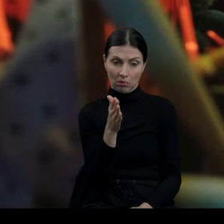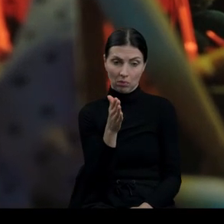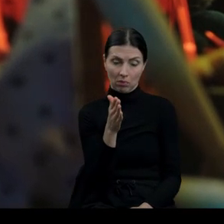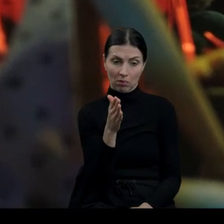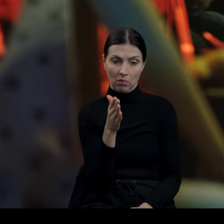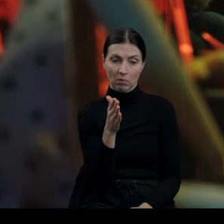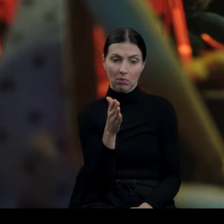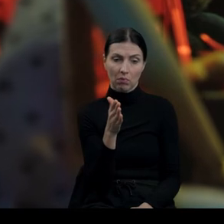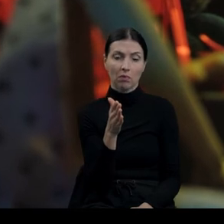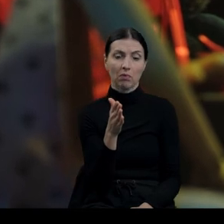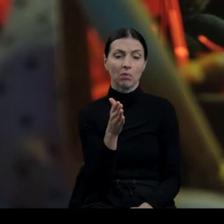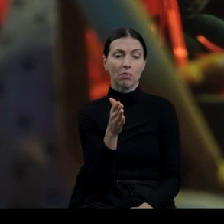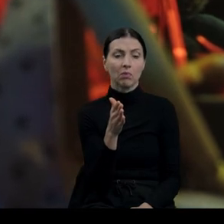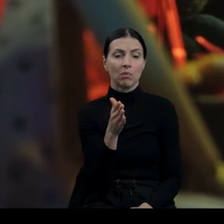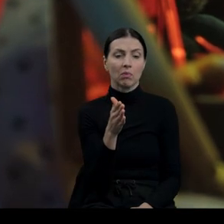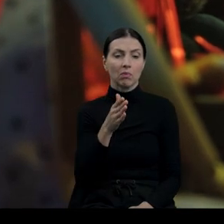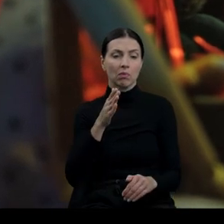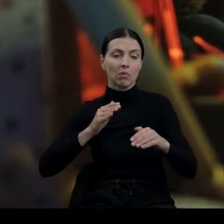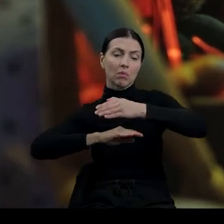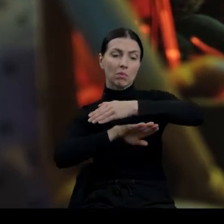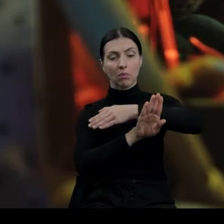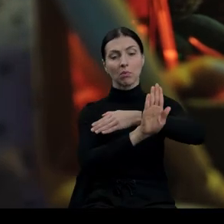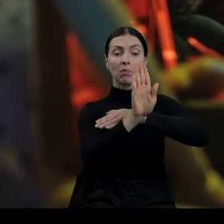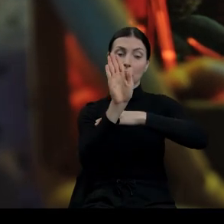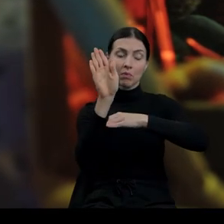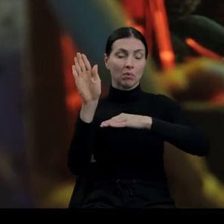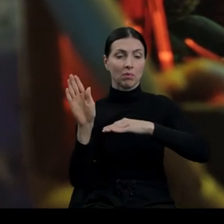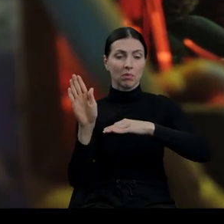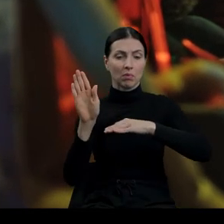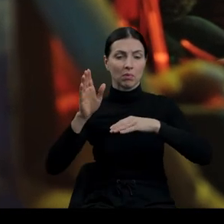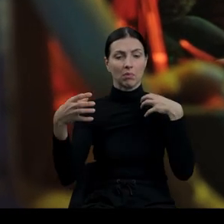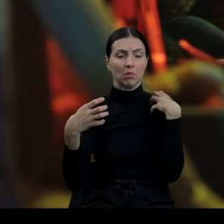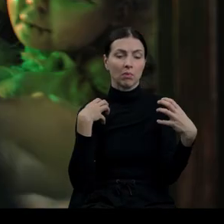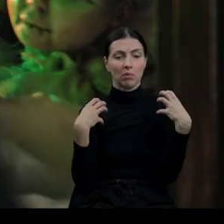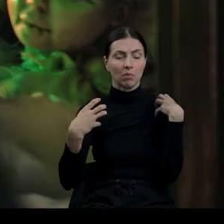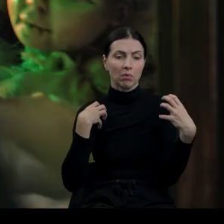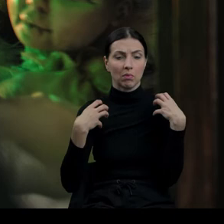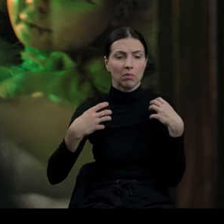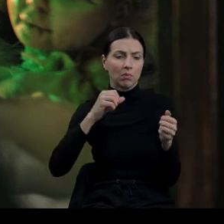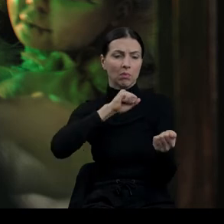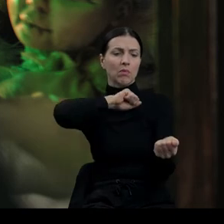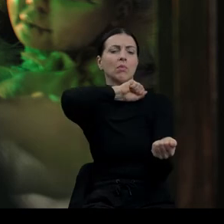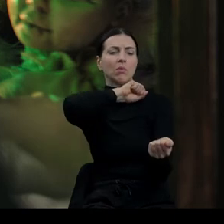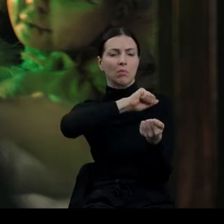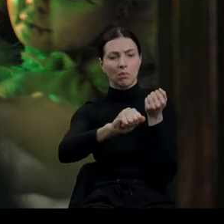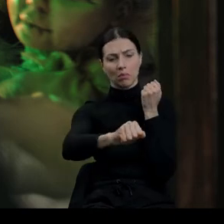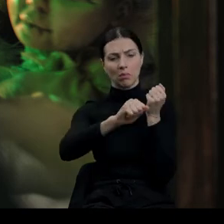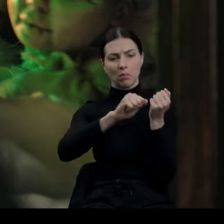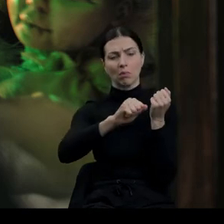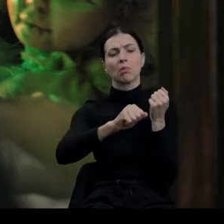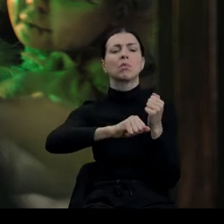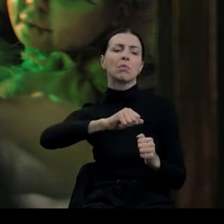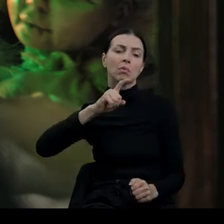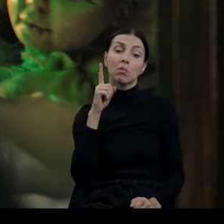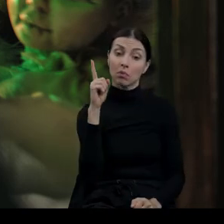zrobić? Ale jestem ciekaw, czy co by z tego wyniknęło, że oto